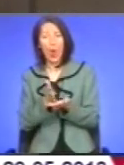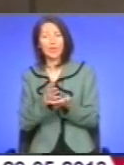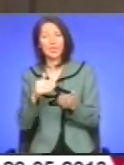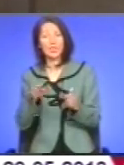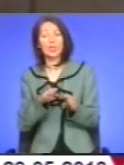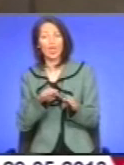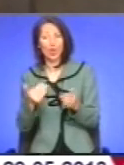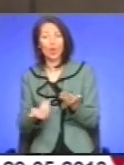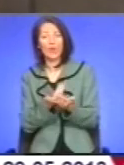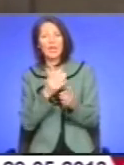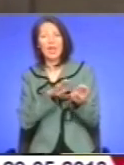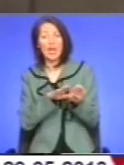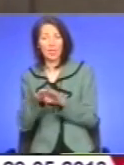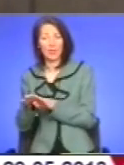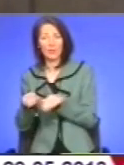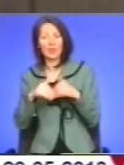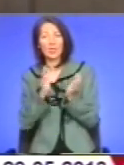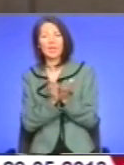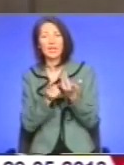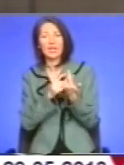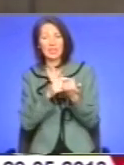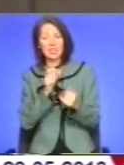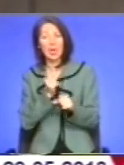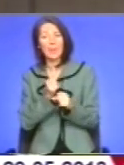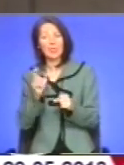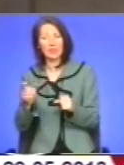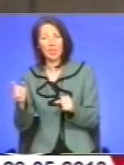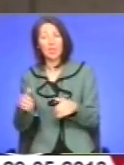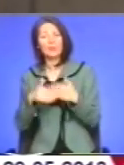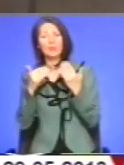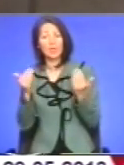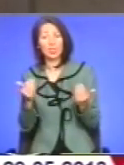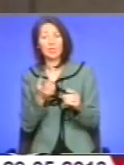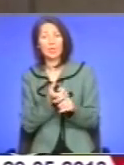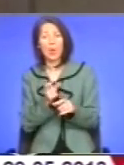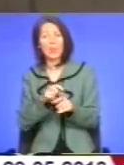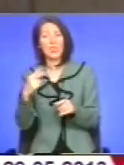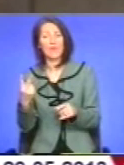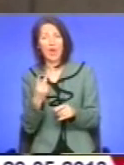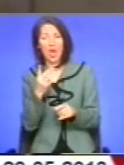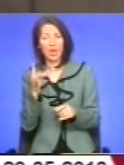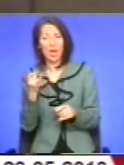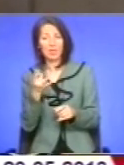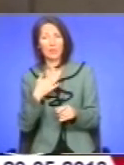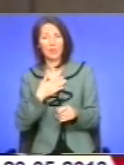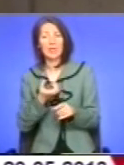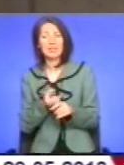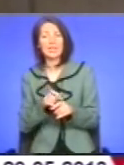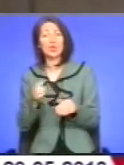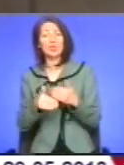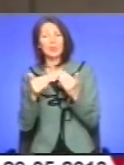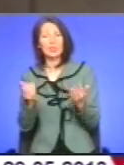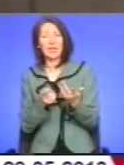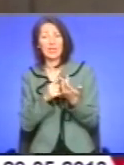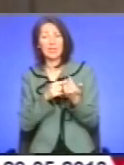Загальна кількість працівників архівної галузі області збільшилась в понад два рази. У нас дещо збільшилося кількісний